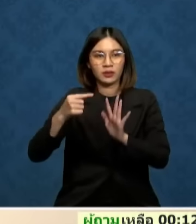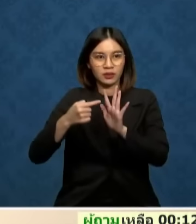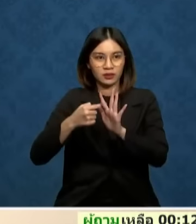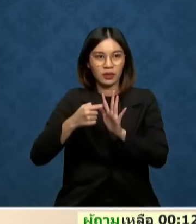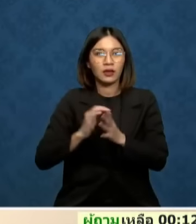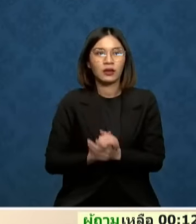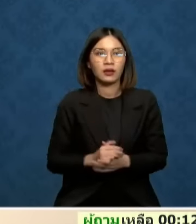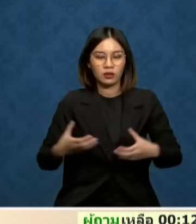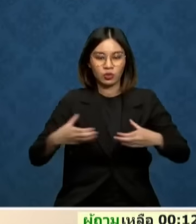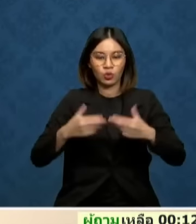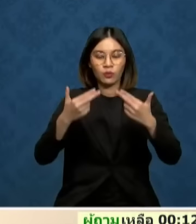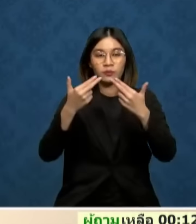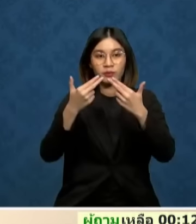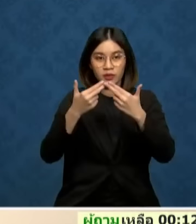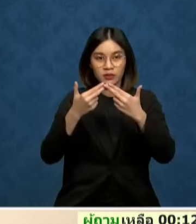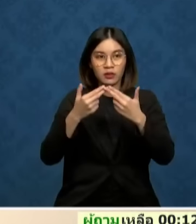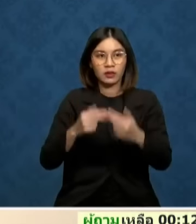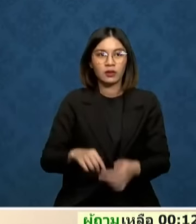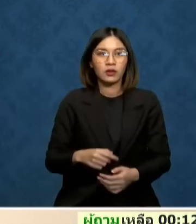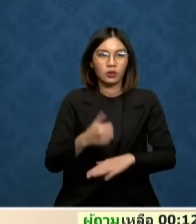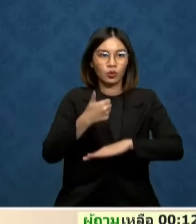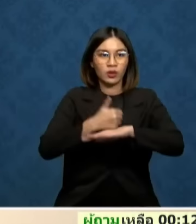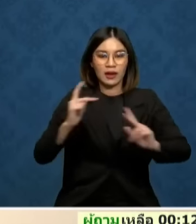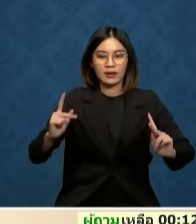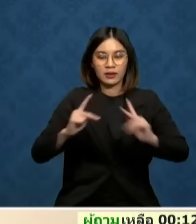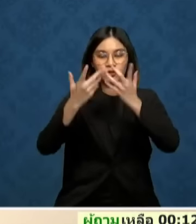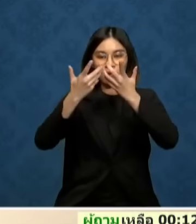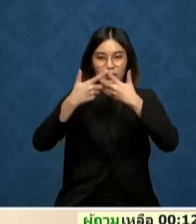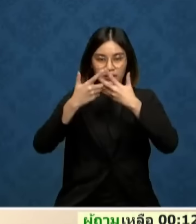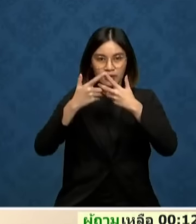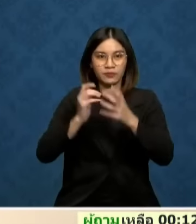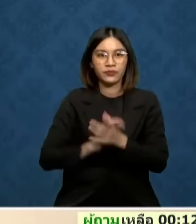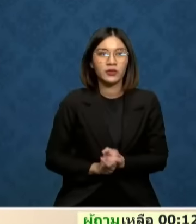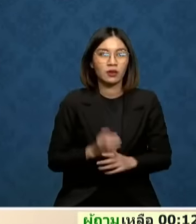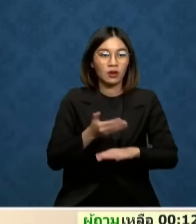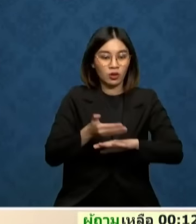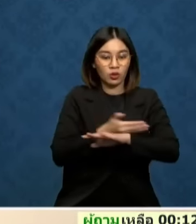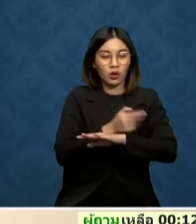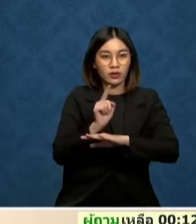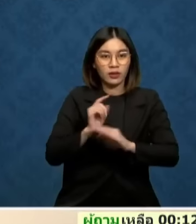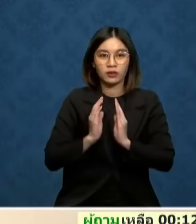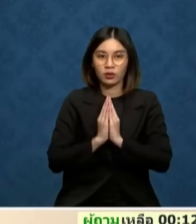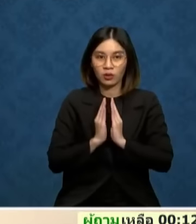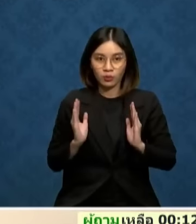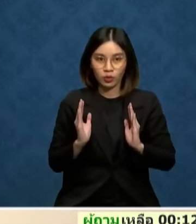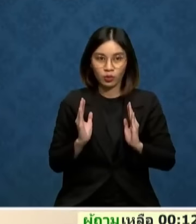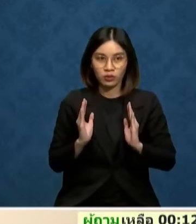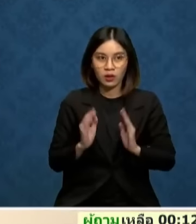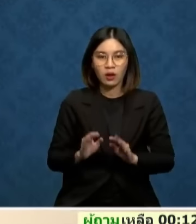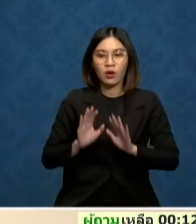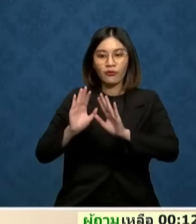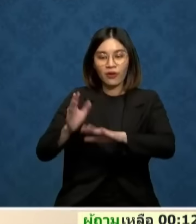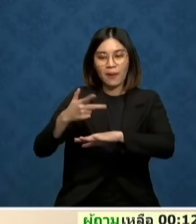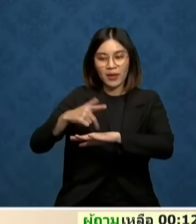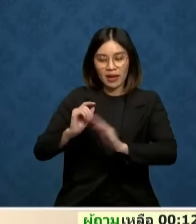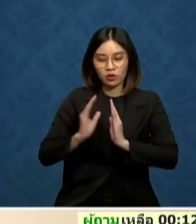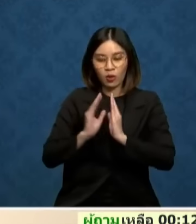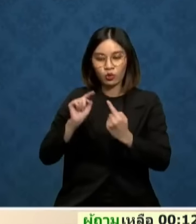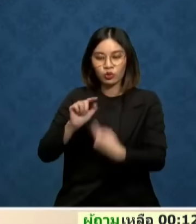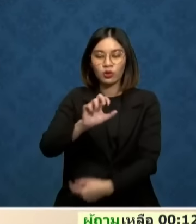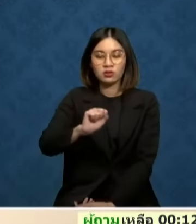ชพรรครวมไทยสร้างชาติในฐานะรัฐมนตรีว่าการกระทรวงอุตสาหกรรมค่ะก่อนอื่นต้องขอบคุณผ่านท่านประธานไปยังท่านสส